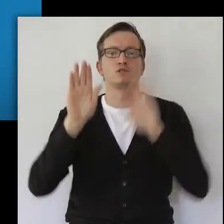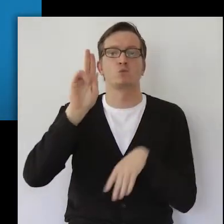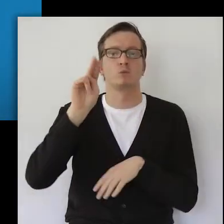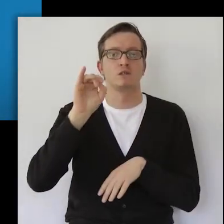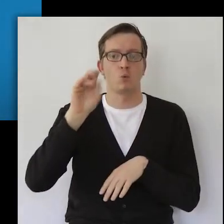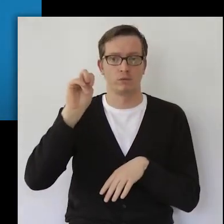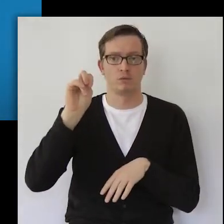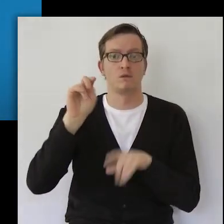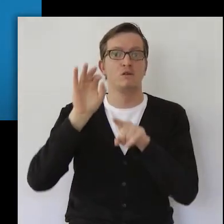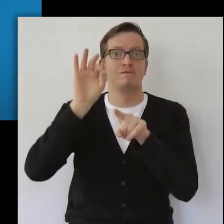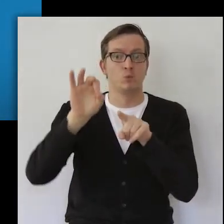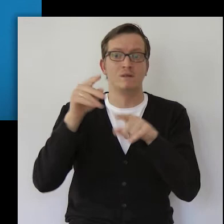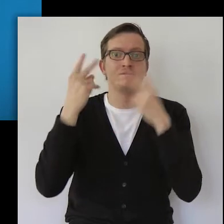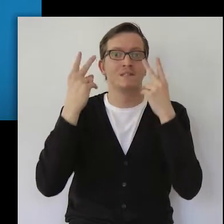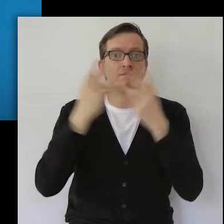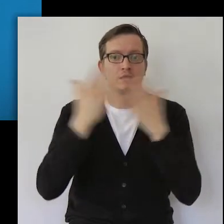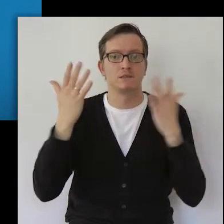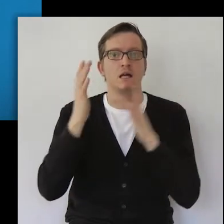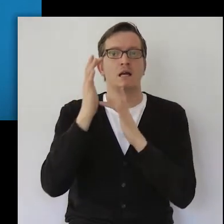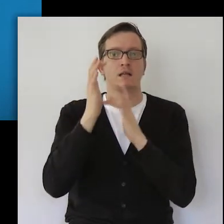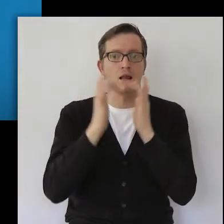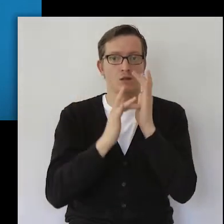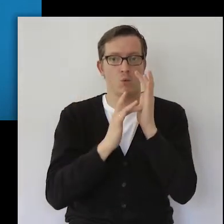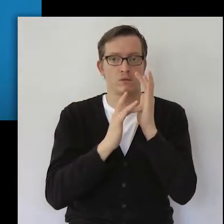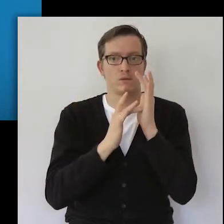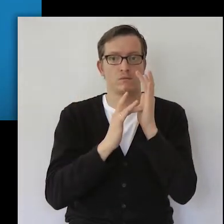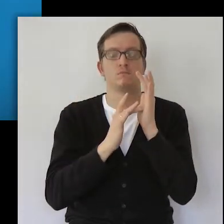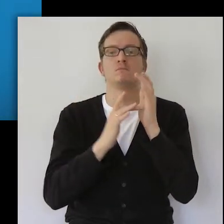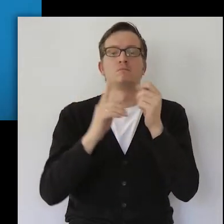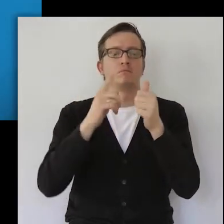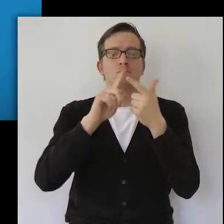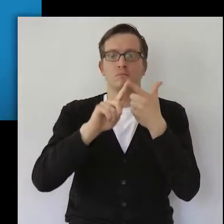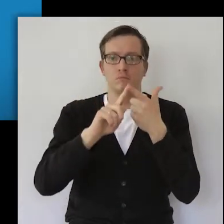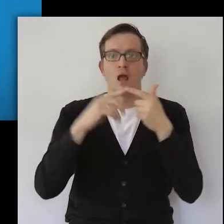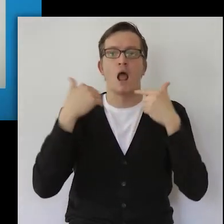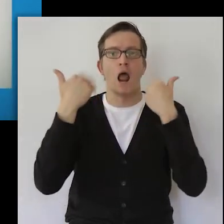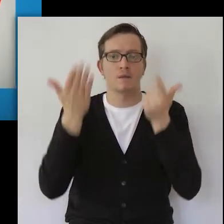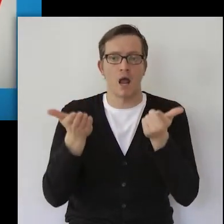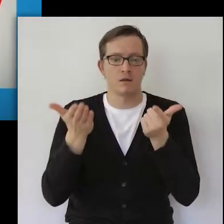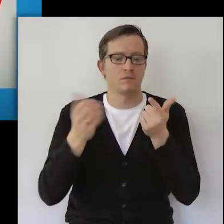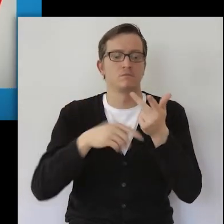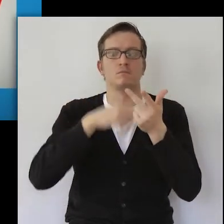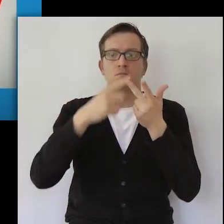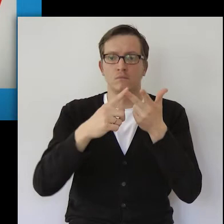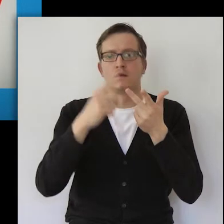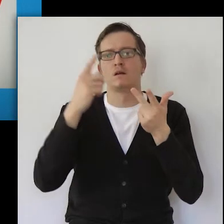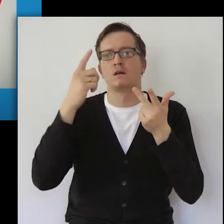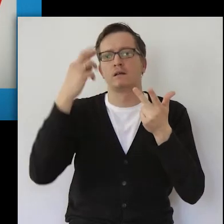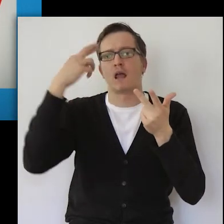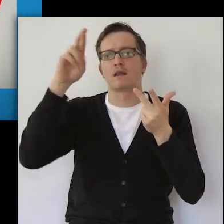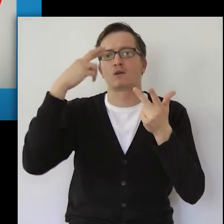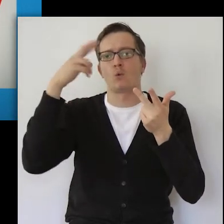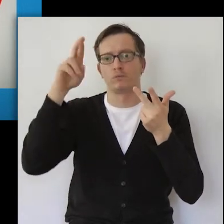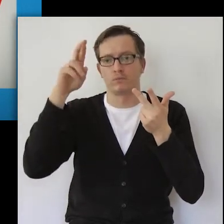christlich demokratische Union die CDU setzt sich dafür ein dass Werte wie